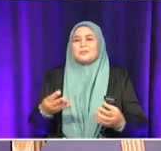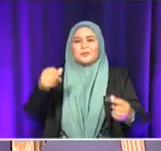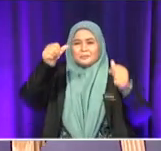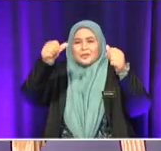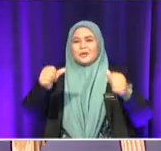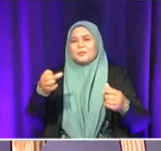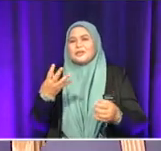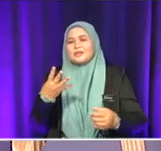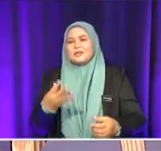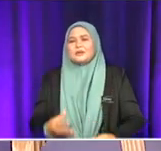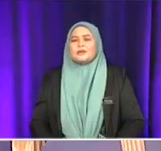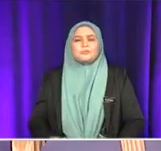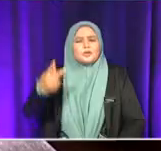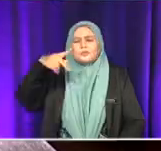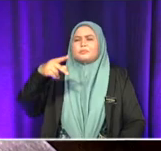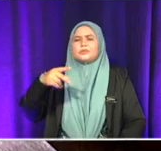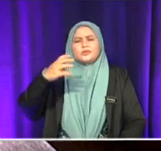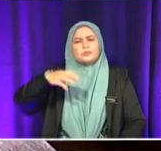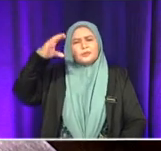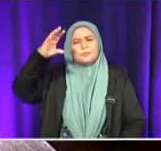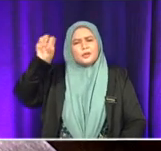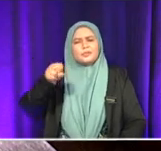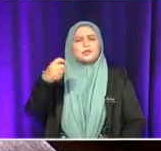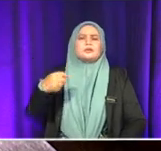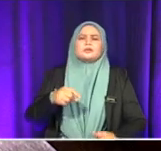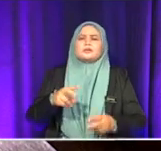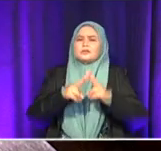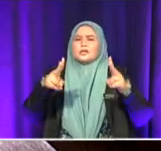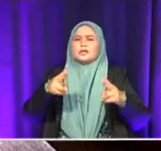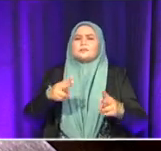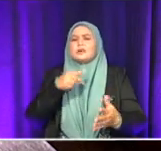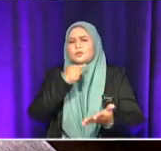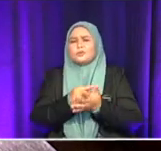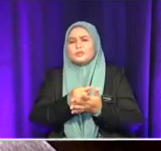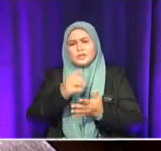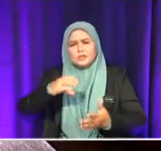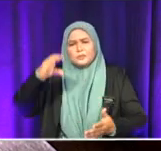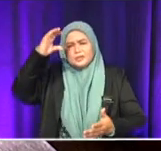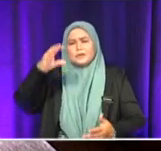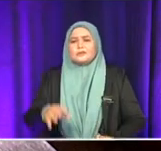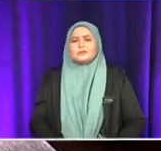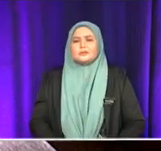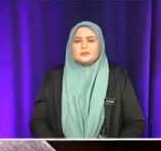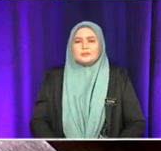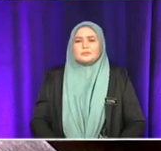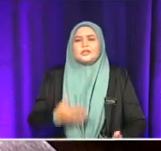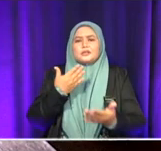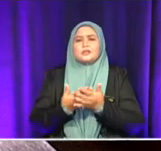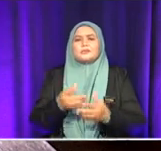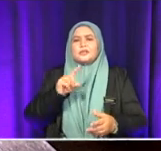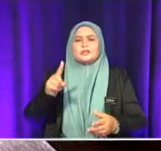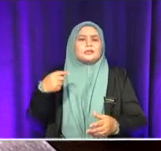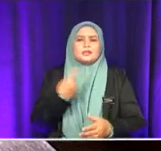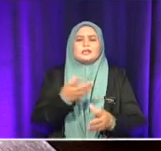prestasi mereka sangat bagus dan sangat Cemerlang dengan hasil pembelajaran yang mereka dapat padahal